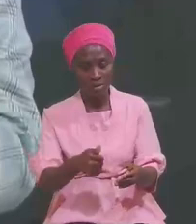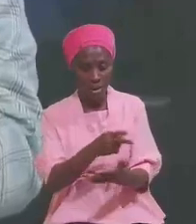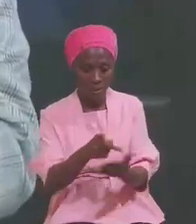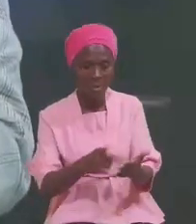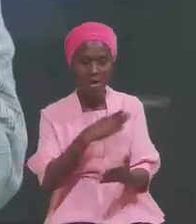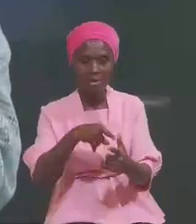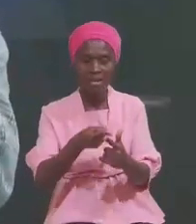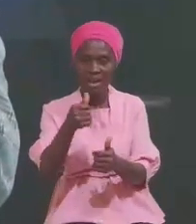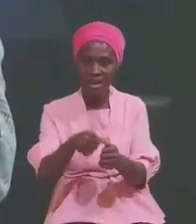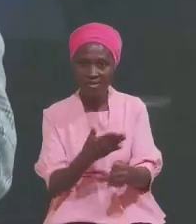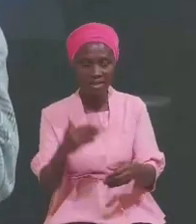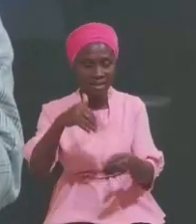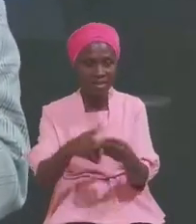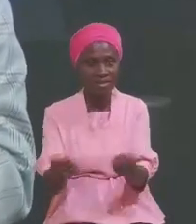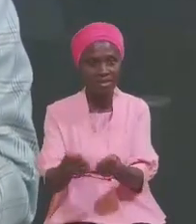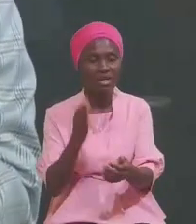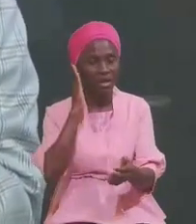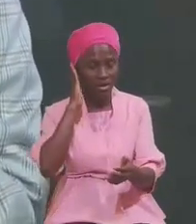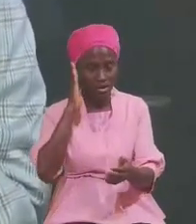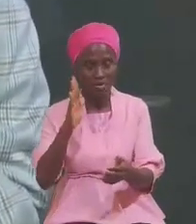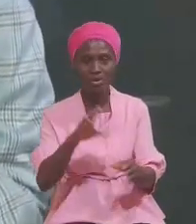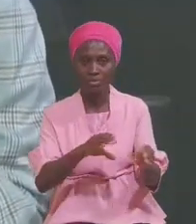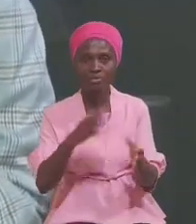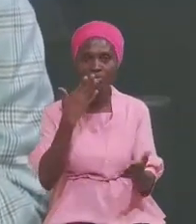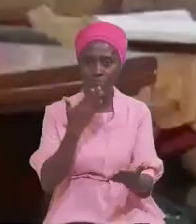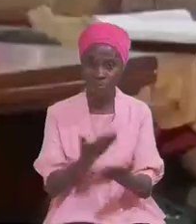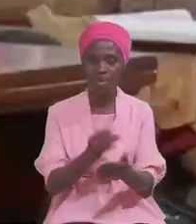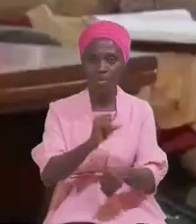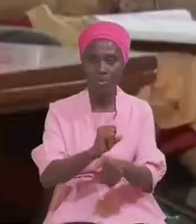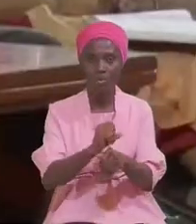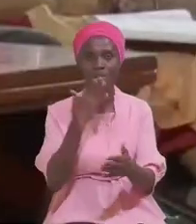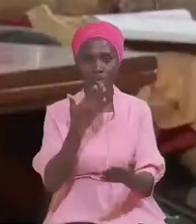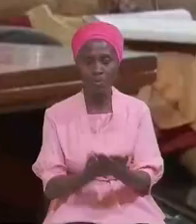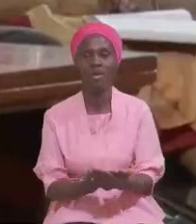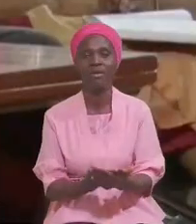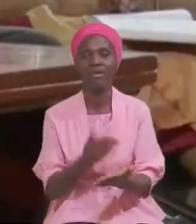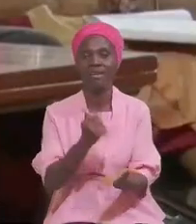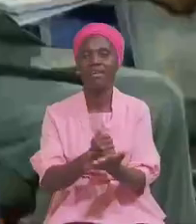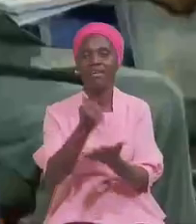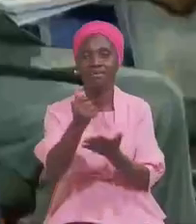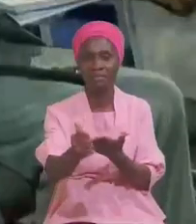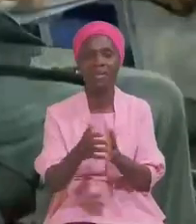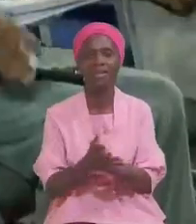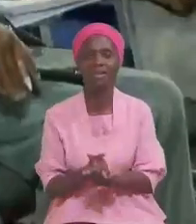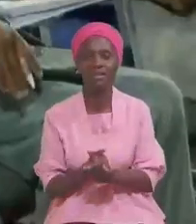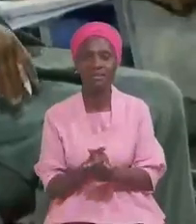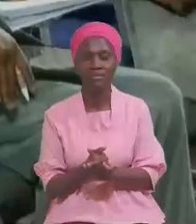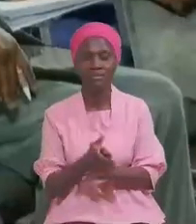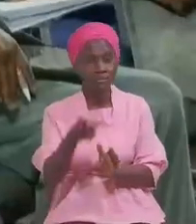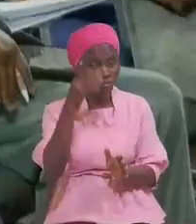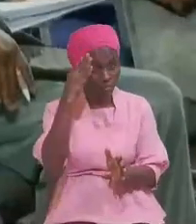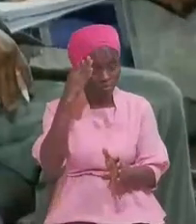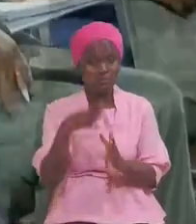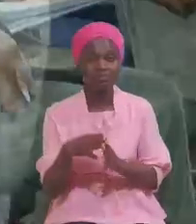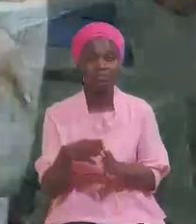rechange. Et toute chose et le fonctionnement de la voiture sera renouvelé. Amen. Oui, Dieu